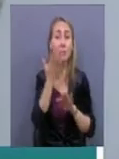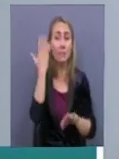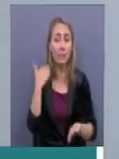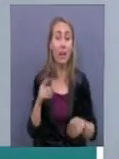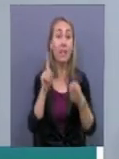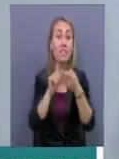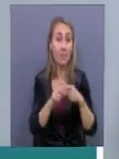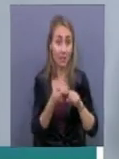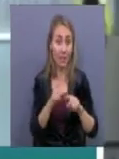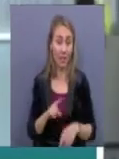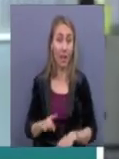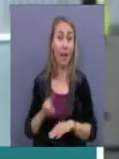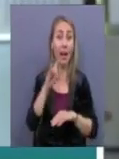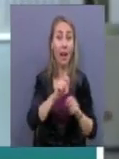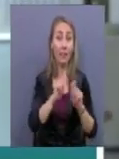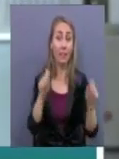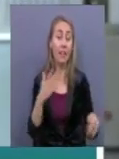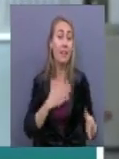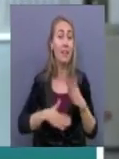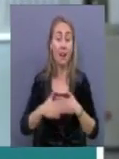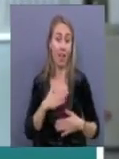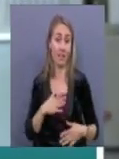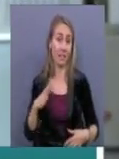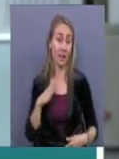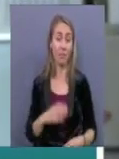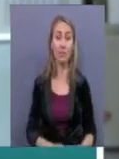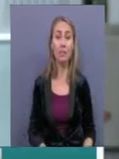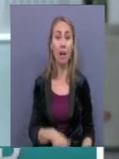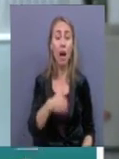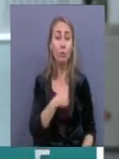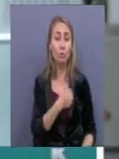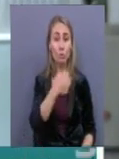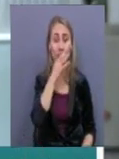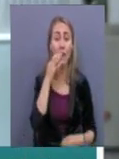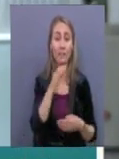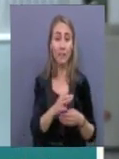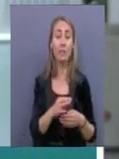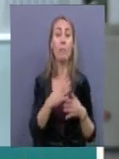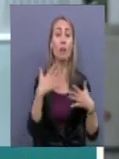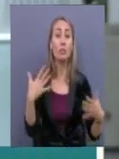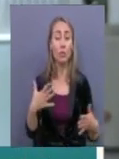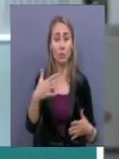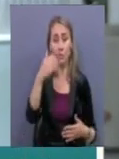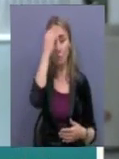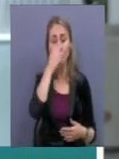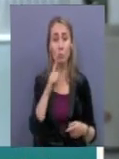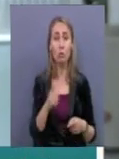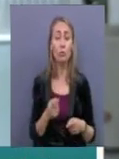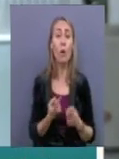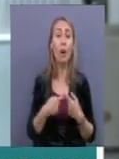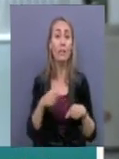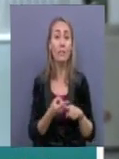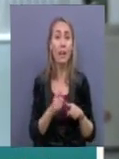тіреу мүмкін емес еді. Хочу сказать большое спасибо. Осындай рейс ұйымдастырылғанына өте қуаныштымын. Ол қалай ашылды, солай бірінші